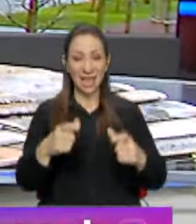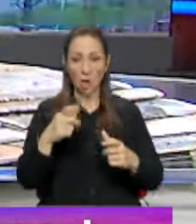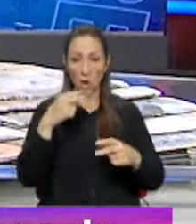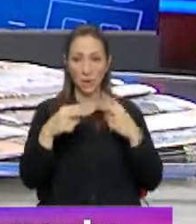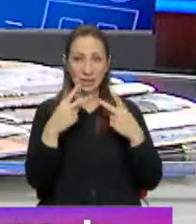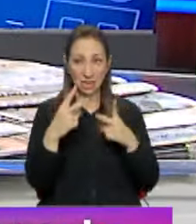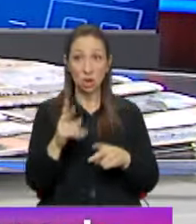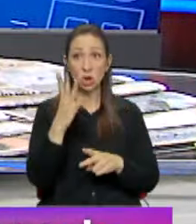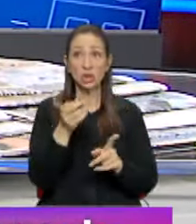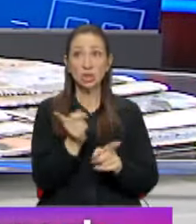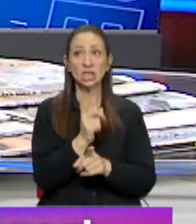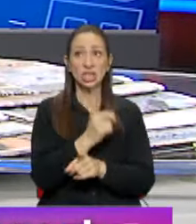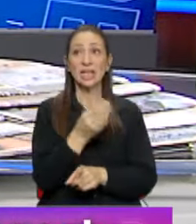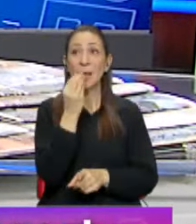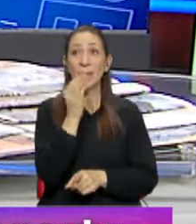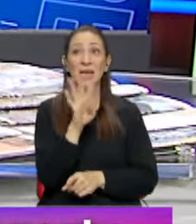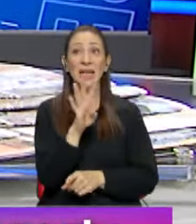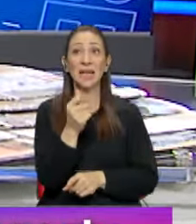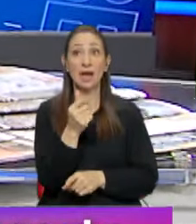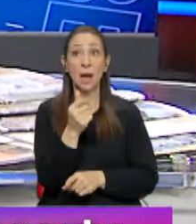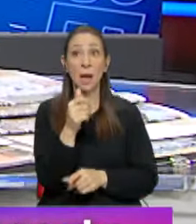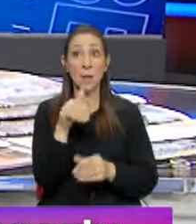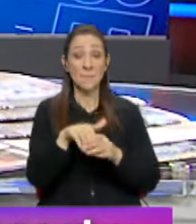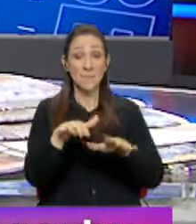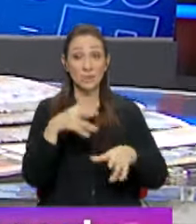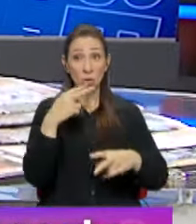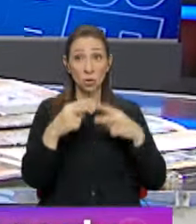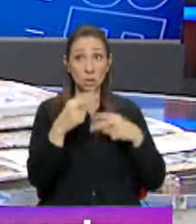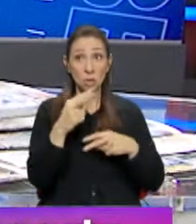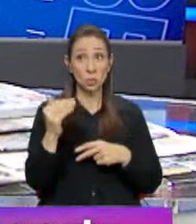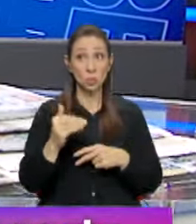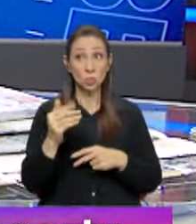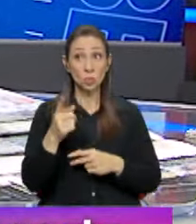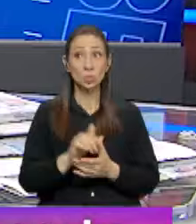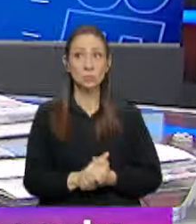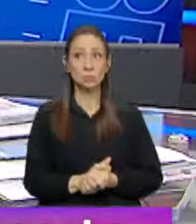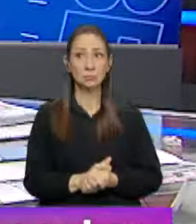açtı. 4 çeşit yemek 40 lira. Meclis lokantasından ucuz.